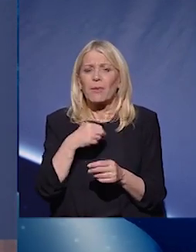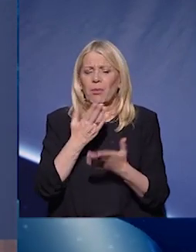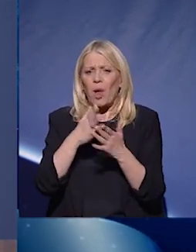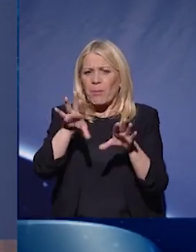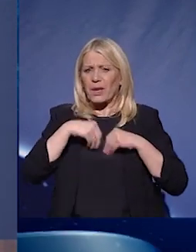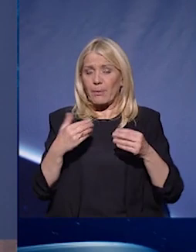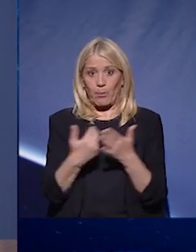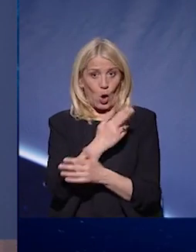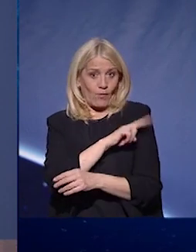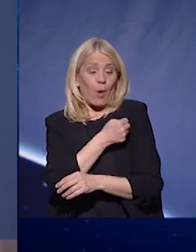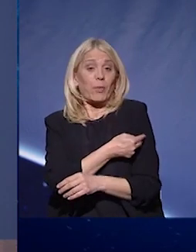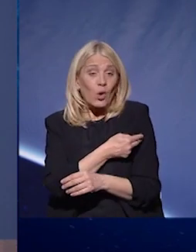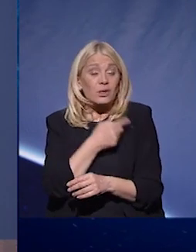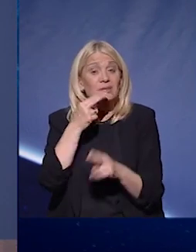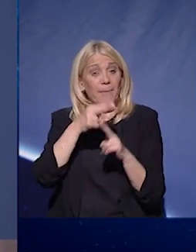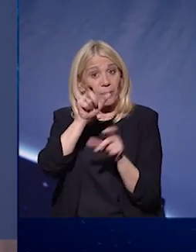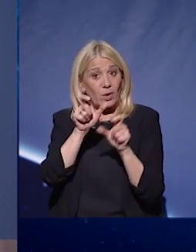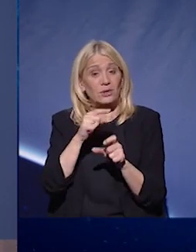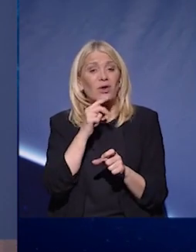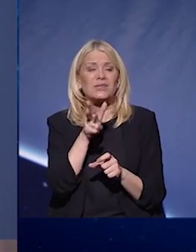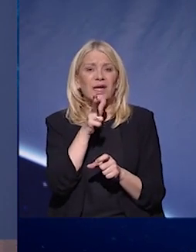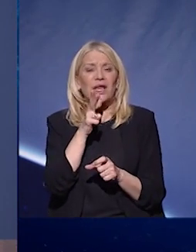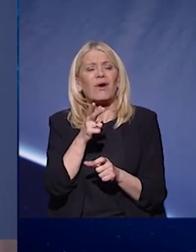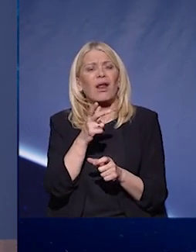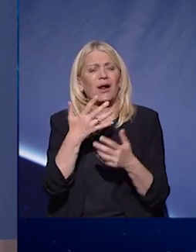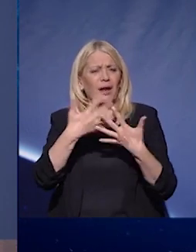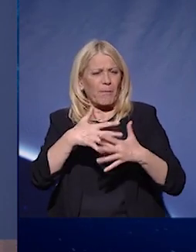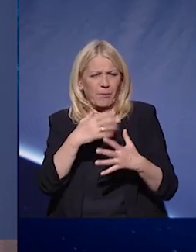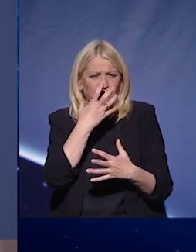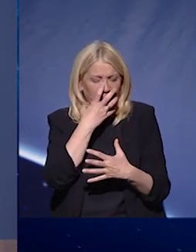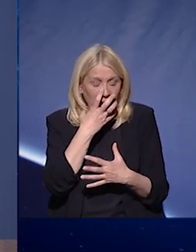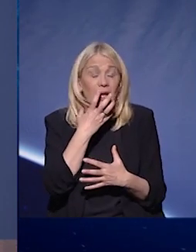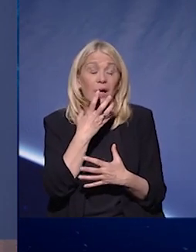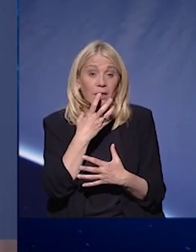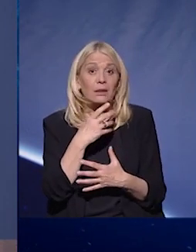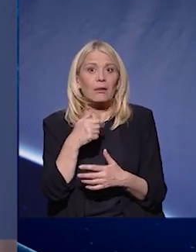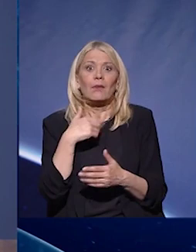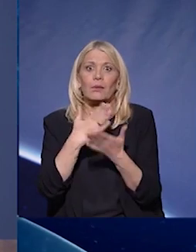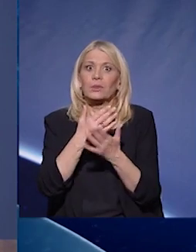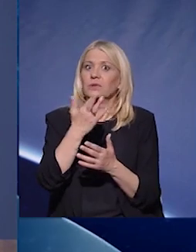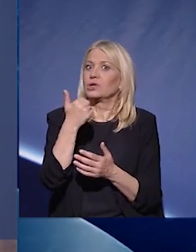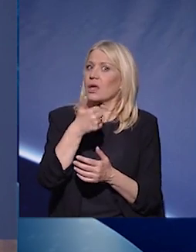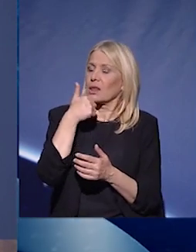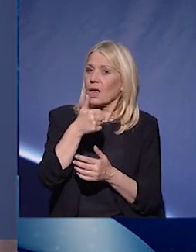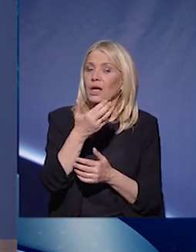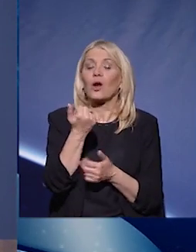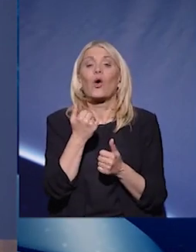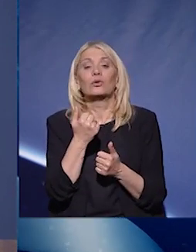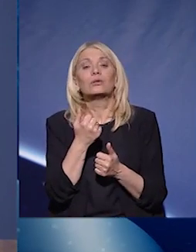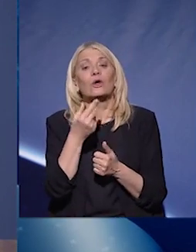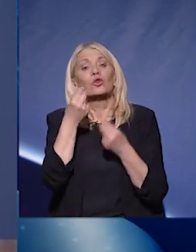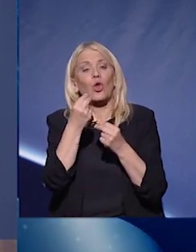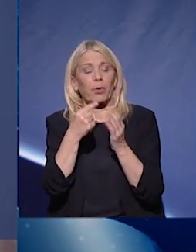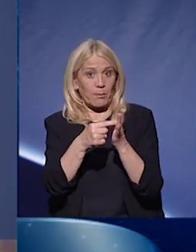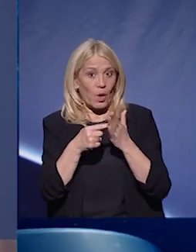prijema u bolnicu, znači koja će zahtevati uključivanje na respirator, bit će jedan od